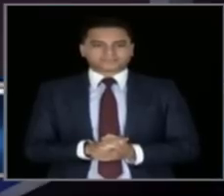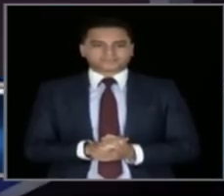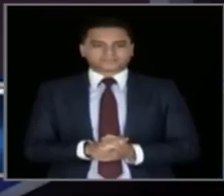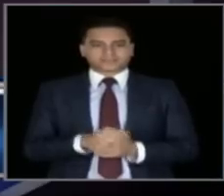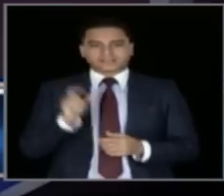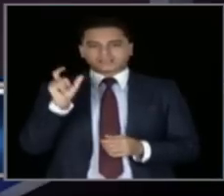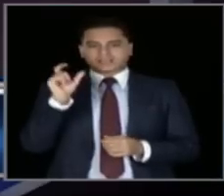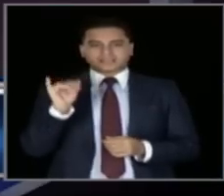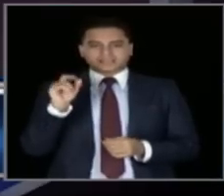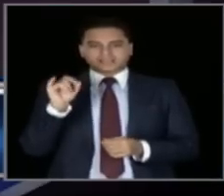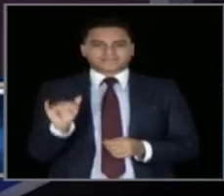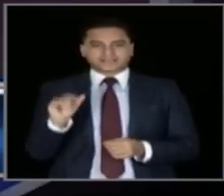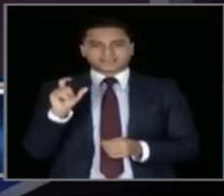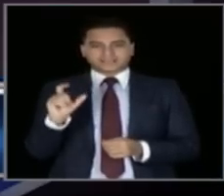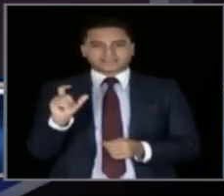نيفين